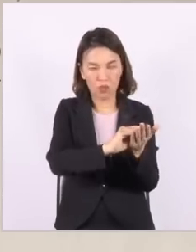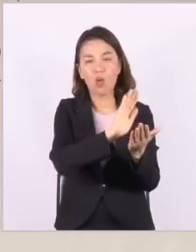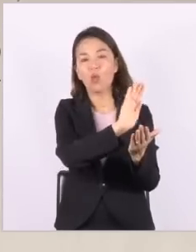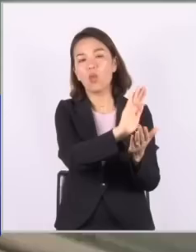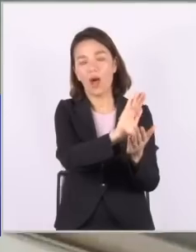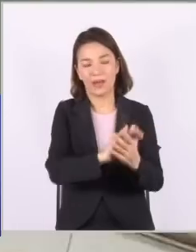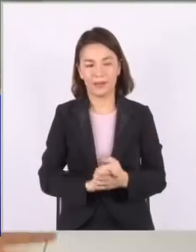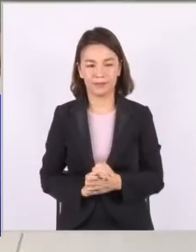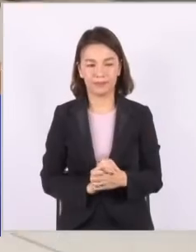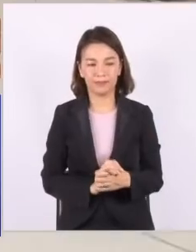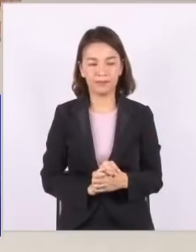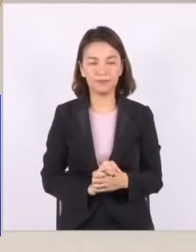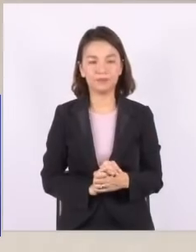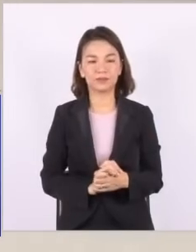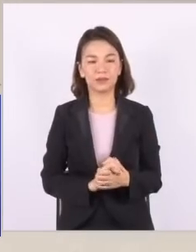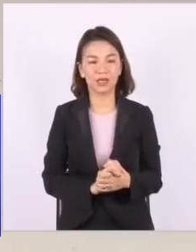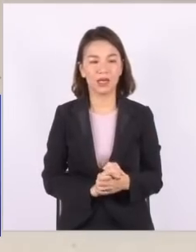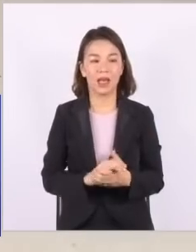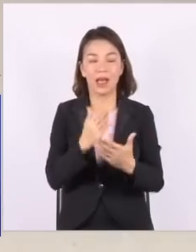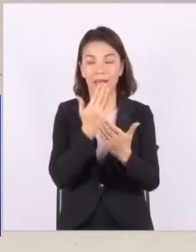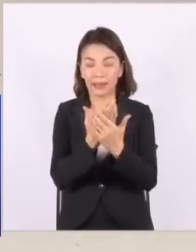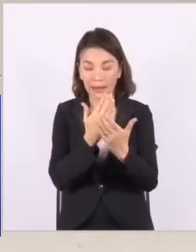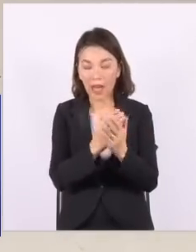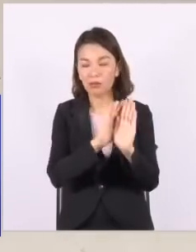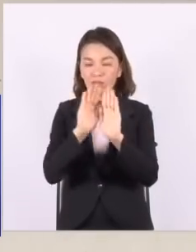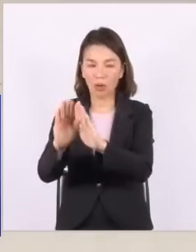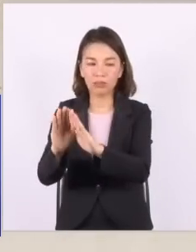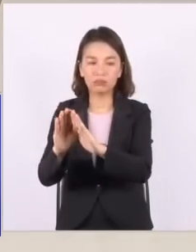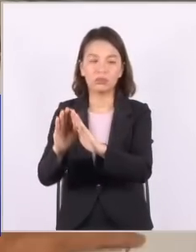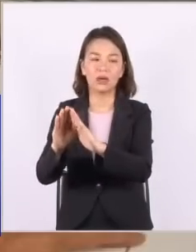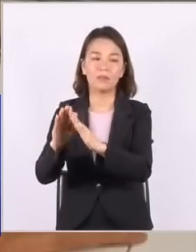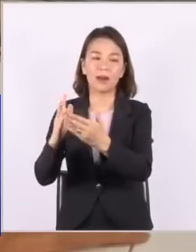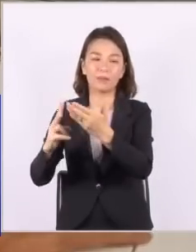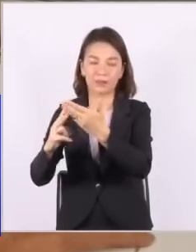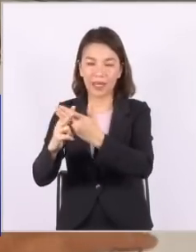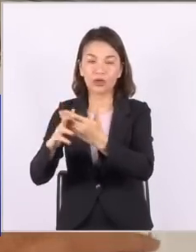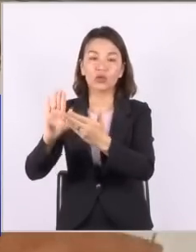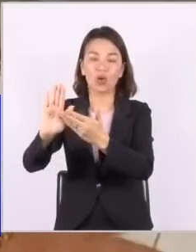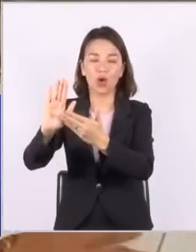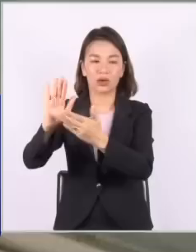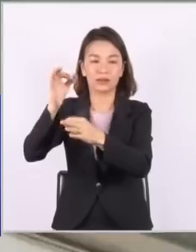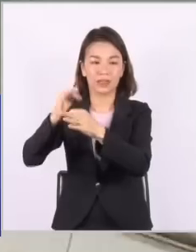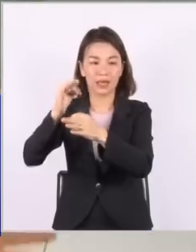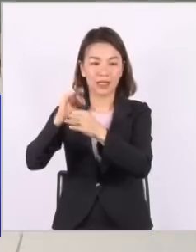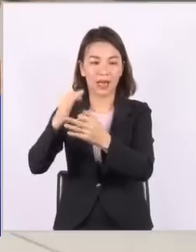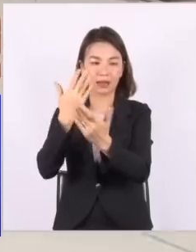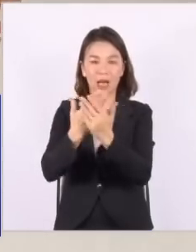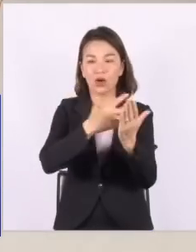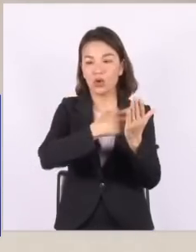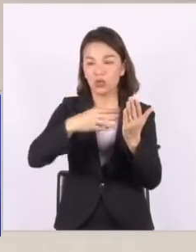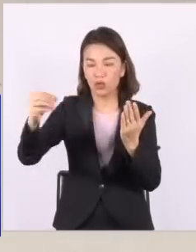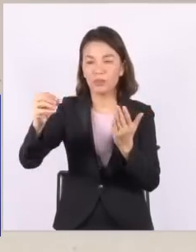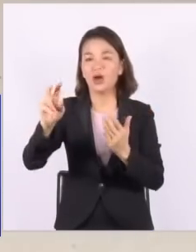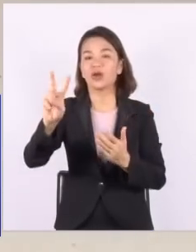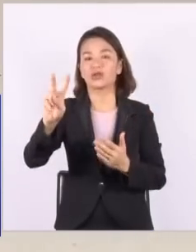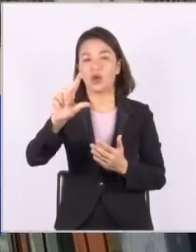งบันทึกประจำวันอะไรก่อนแล้วก็ค่อยไปอายัดเงินที่ธนาคาร โอ ้ โห โอ้โหเธอช็อกเลยถูกดูดเงินไปร่วมกว่า2ล้าน ครับ หลังจ